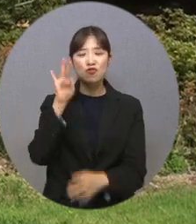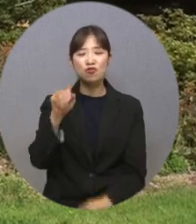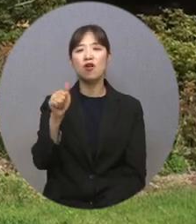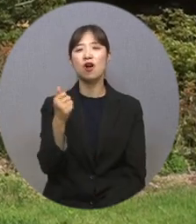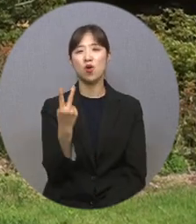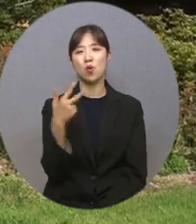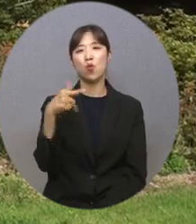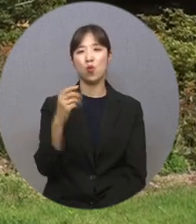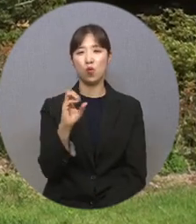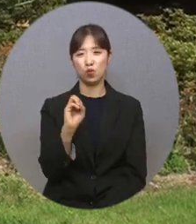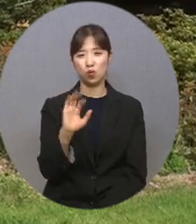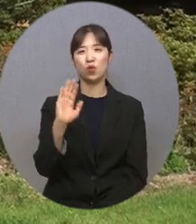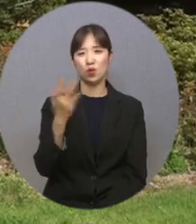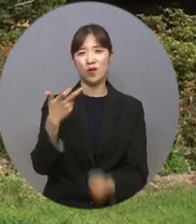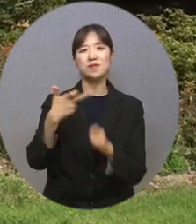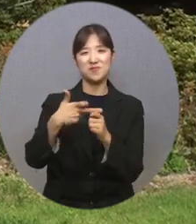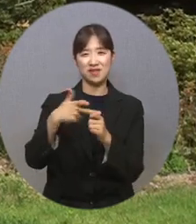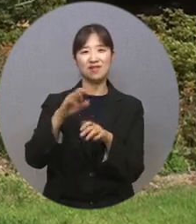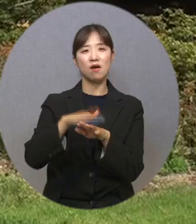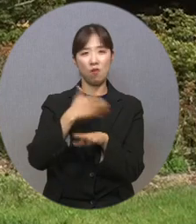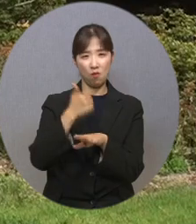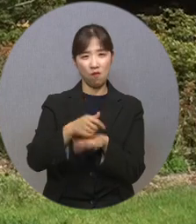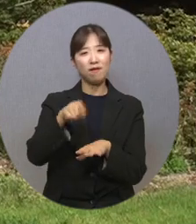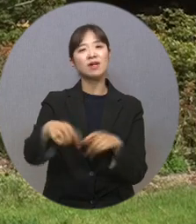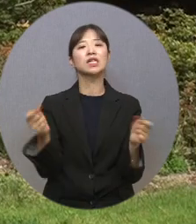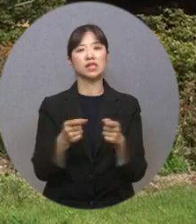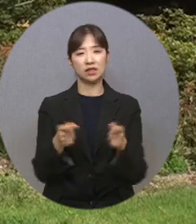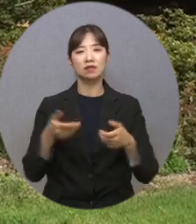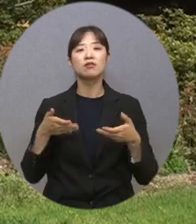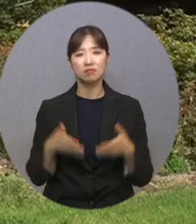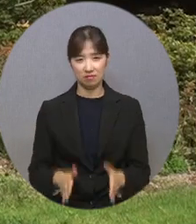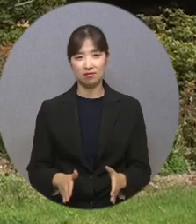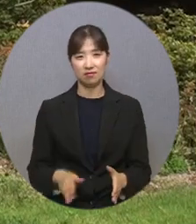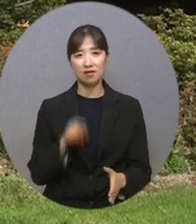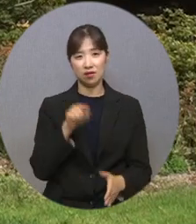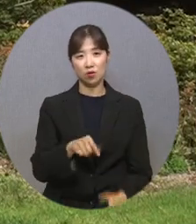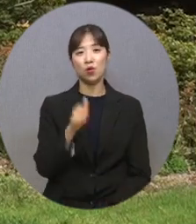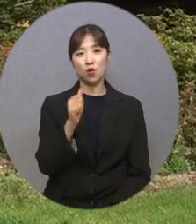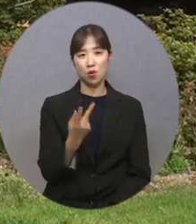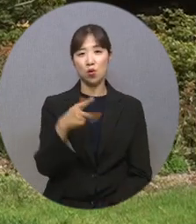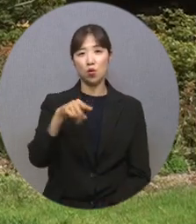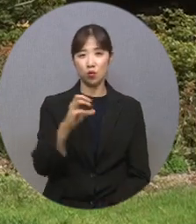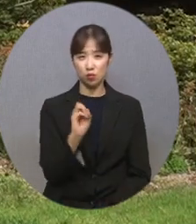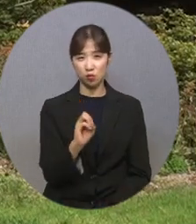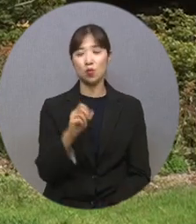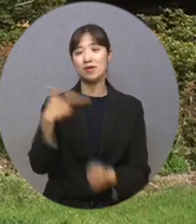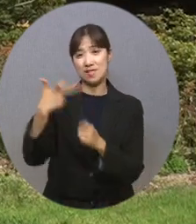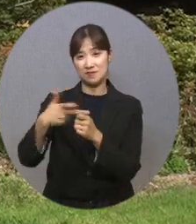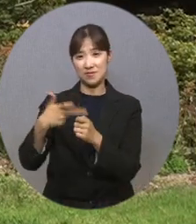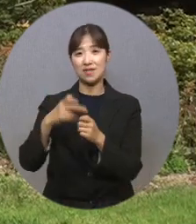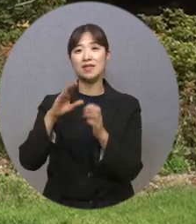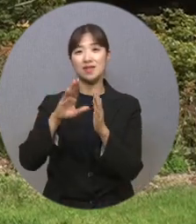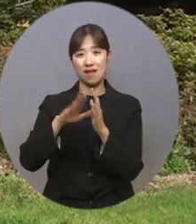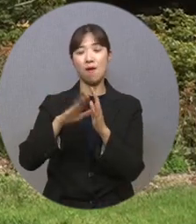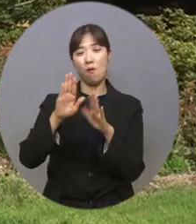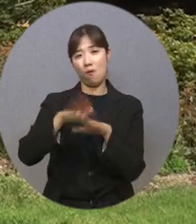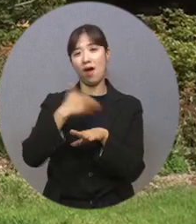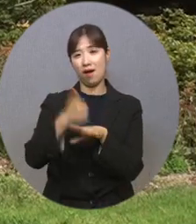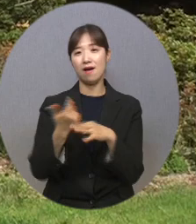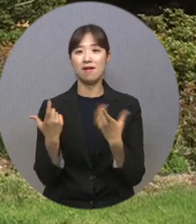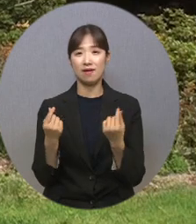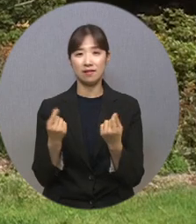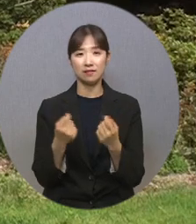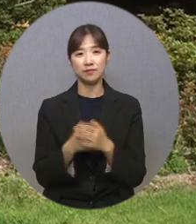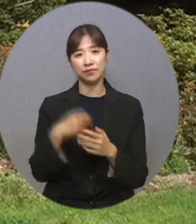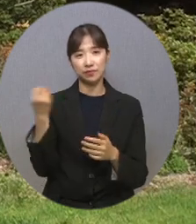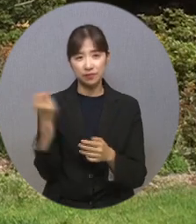효정, 17대 되는 효정도 이곳에서 태어났어요. 효정이 이조 시대 17대 왕이죠.